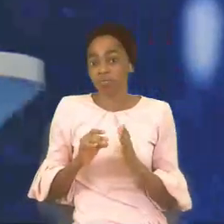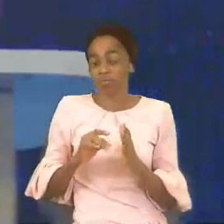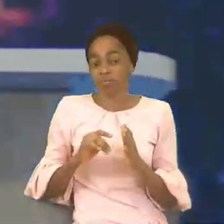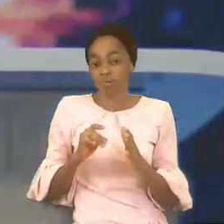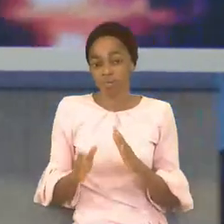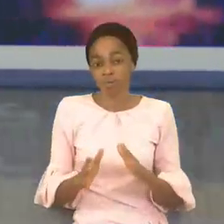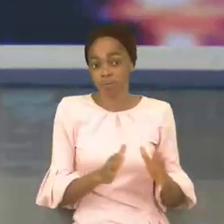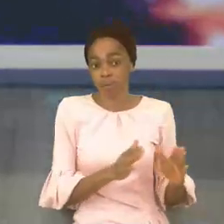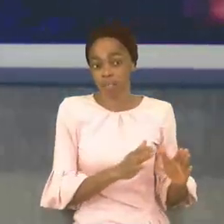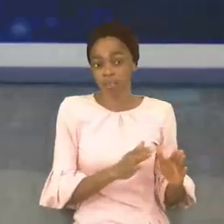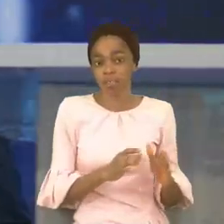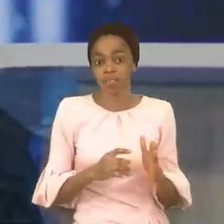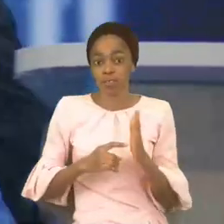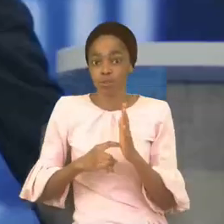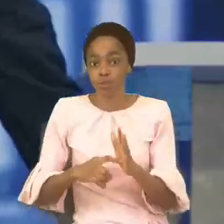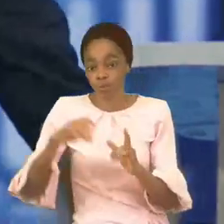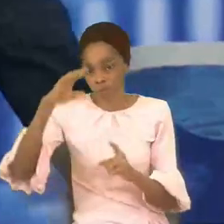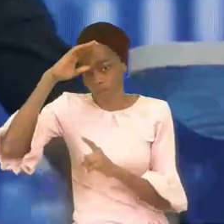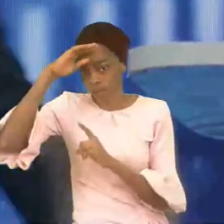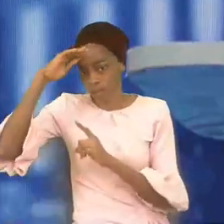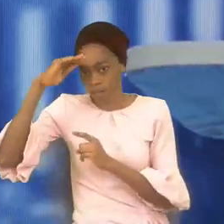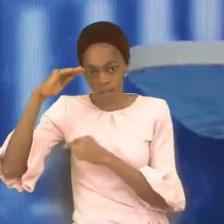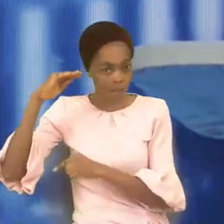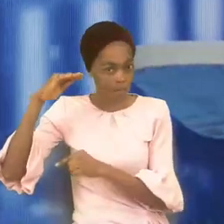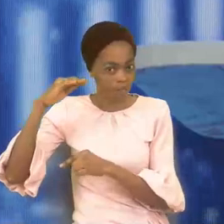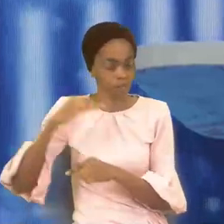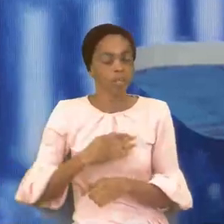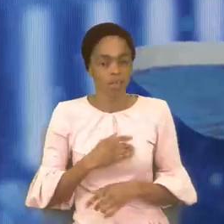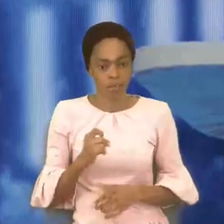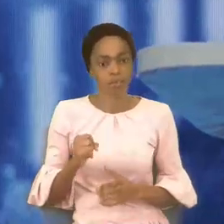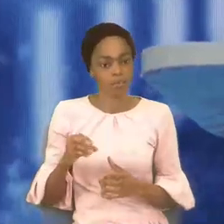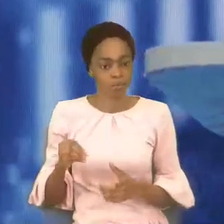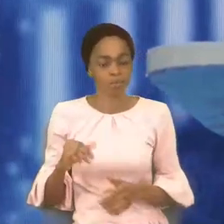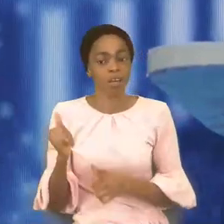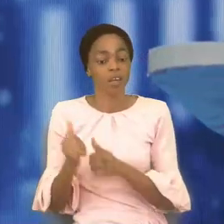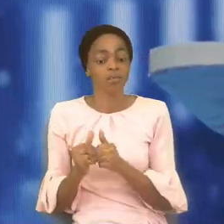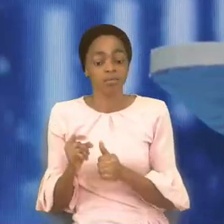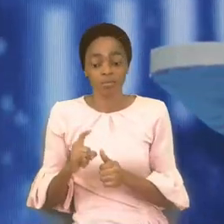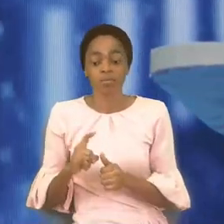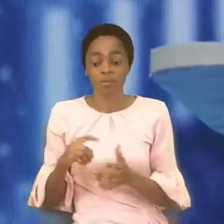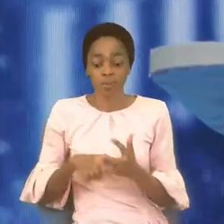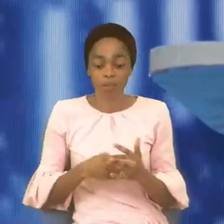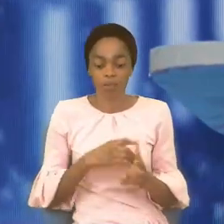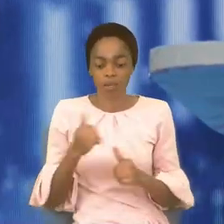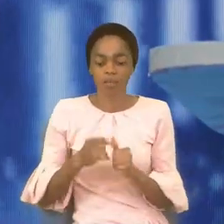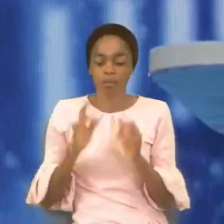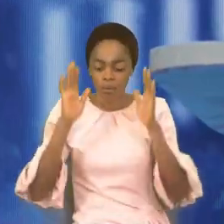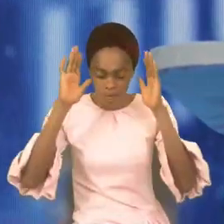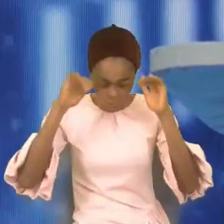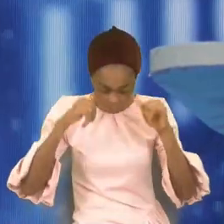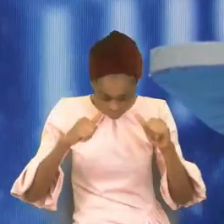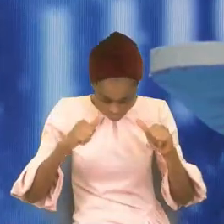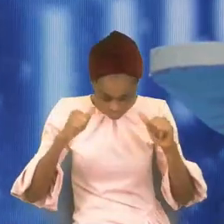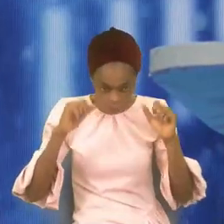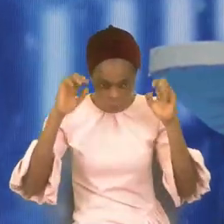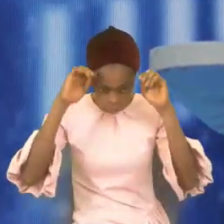symbolisait, le représentait. Alors ils ont commencé, tout le monde fléchissait. Et on nous dit,